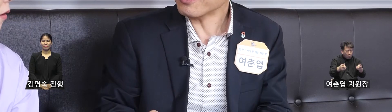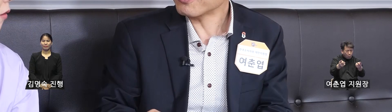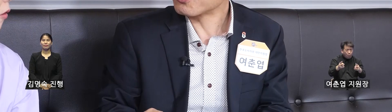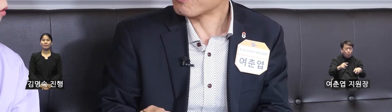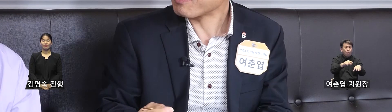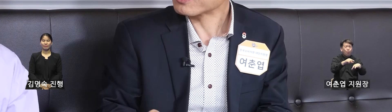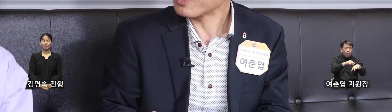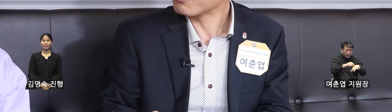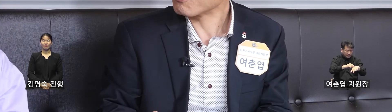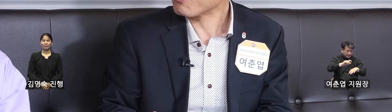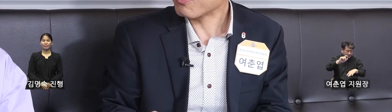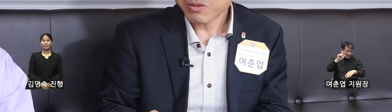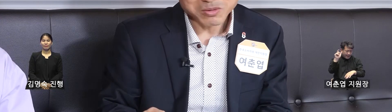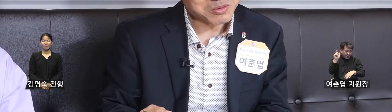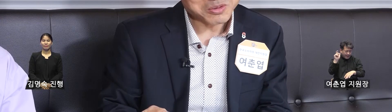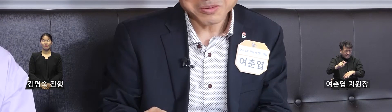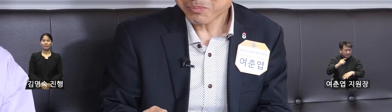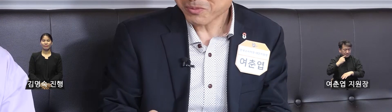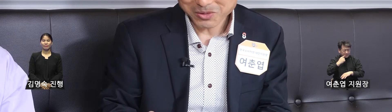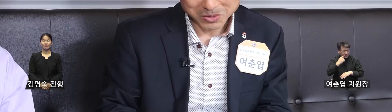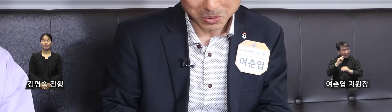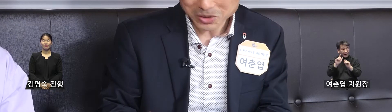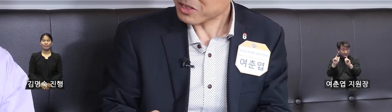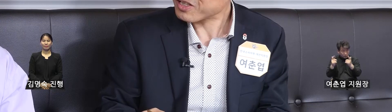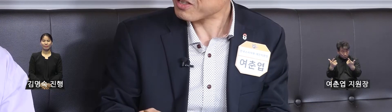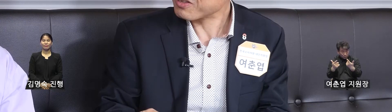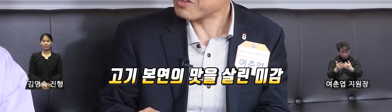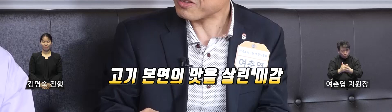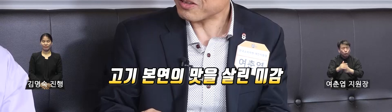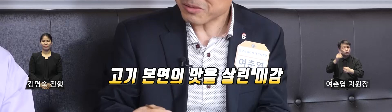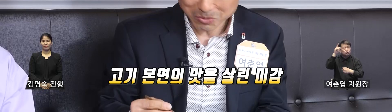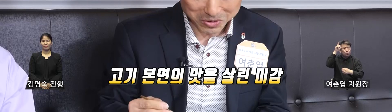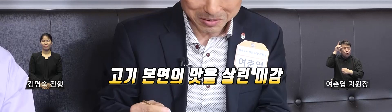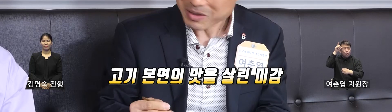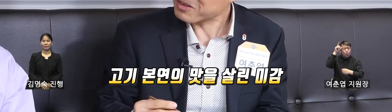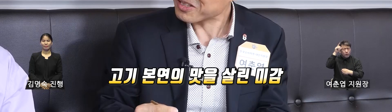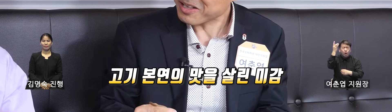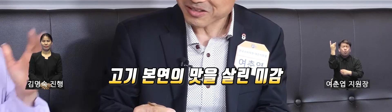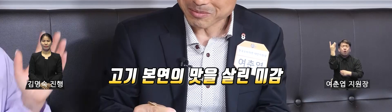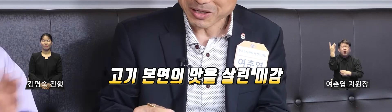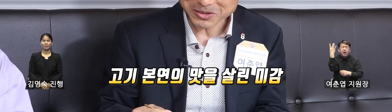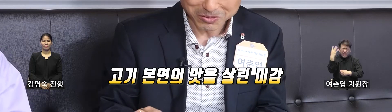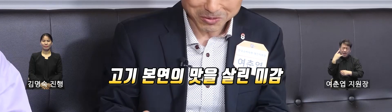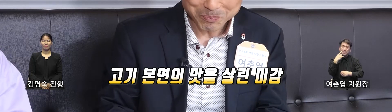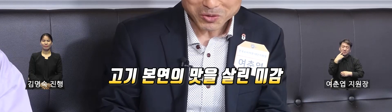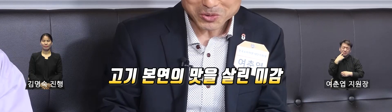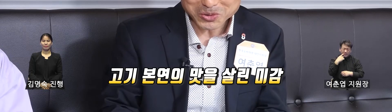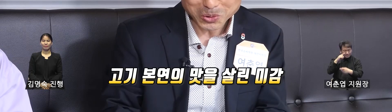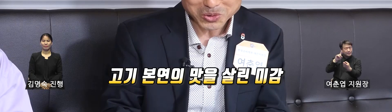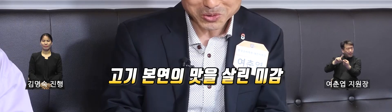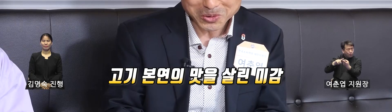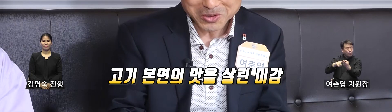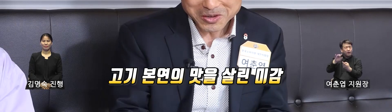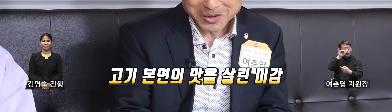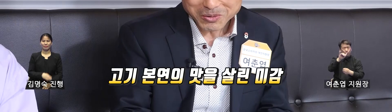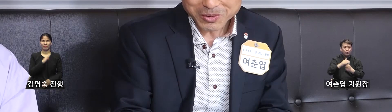강한 자극을 주는 맛이 아니고 네. 소 자체의 그 고기의 맛을 살린 그 맛이고 그 소스도